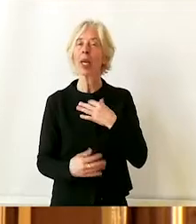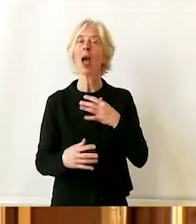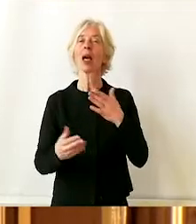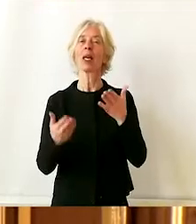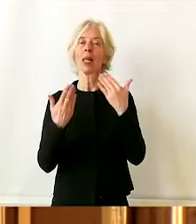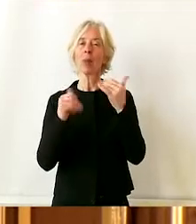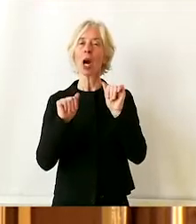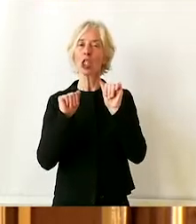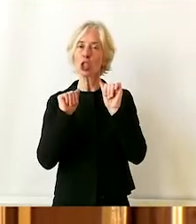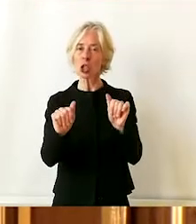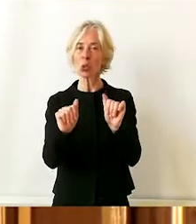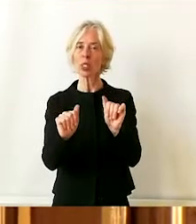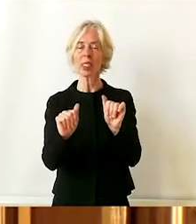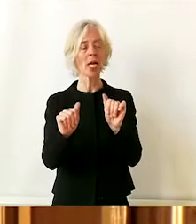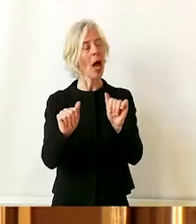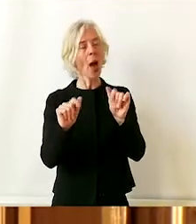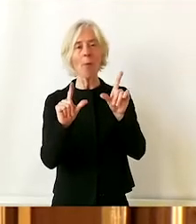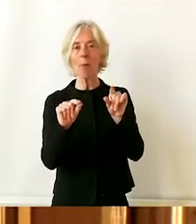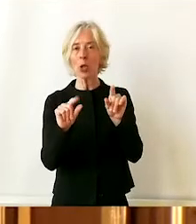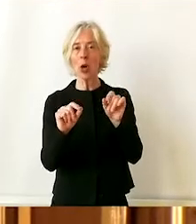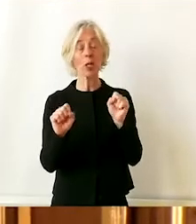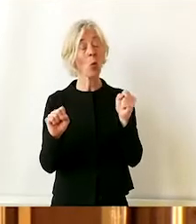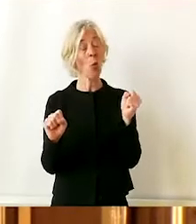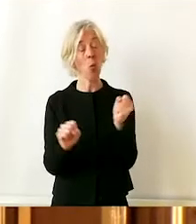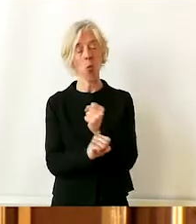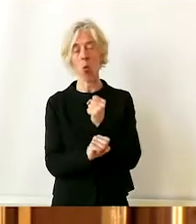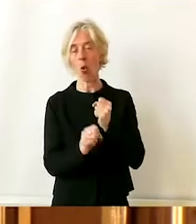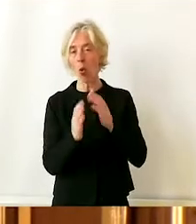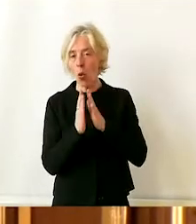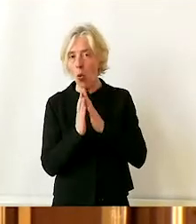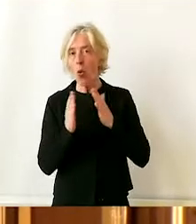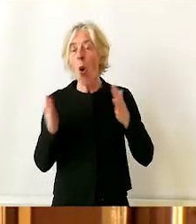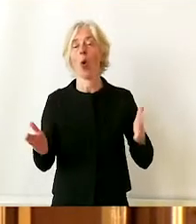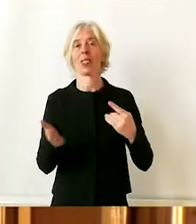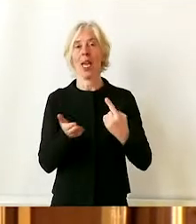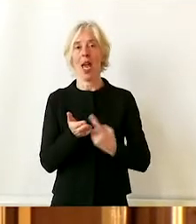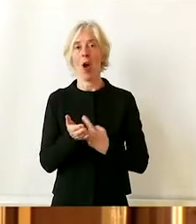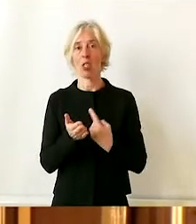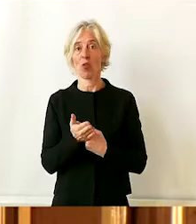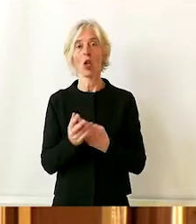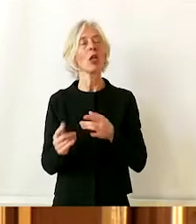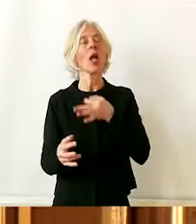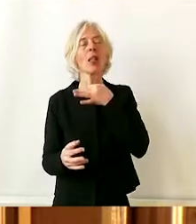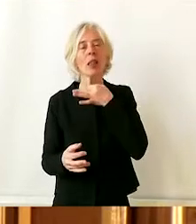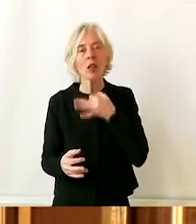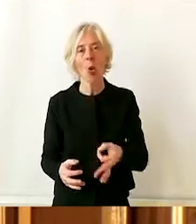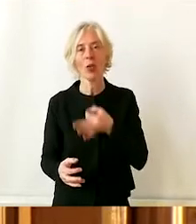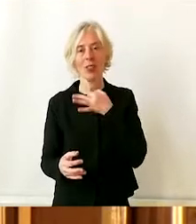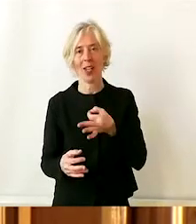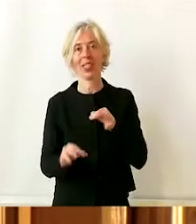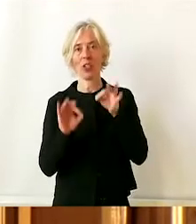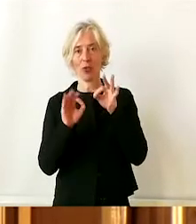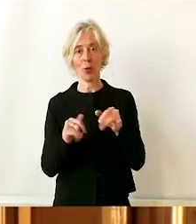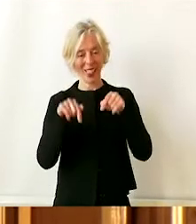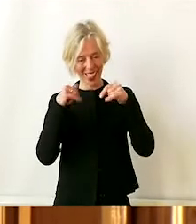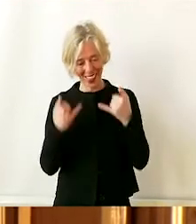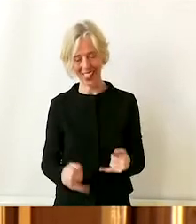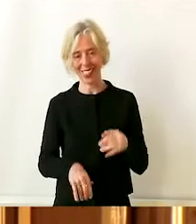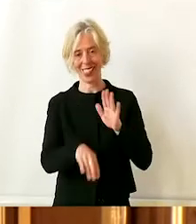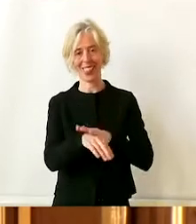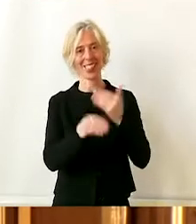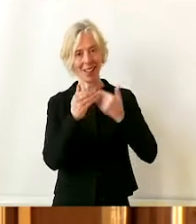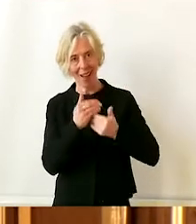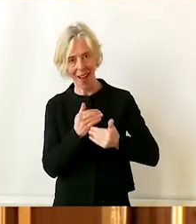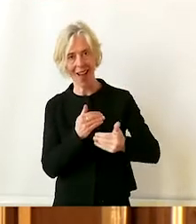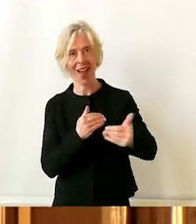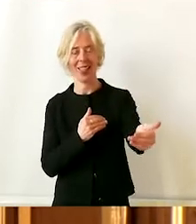der spannendsten, der kräfteraubendsten, aber auch der notwendigsten Aufgaben, die, glaube ich, unsere Zeit momentan mit